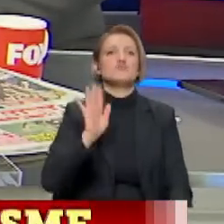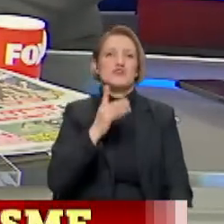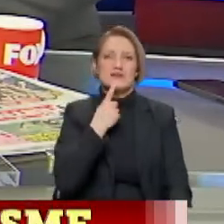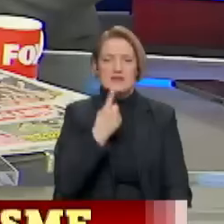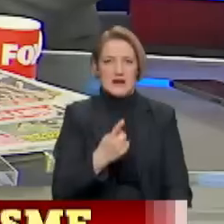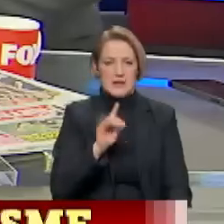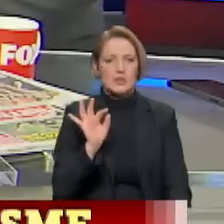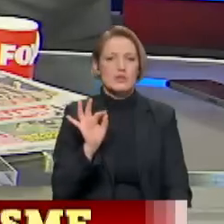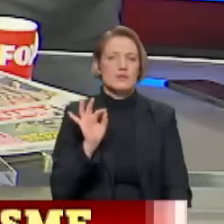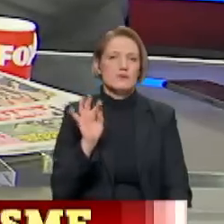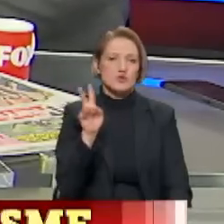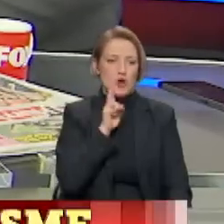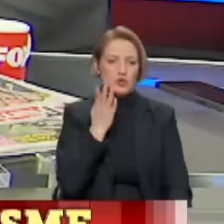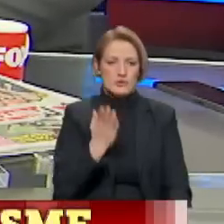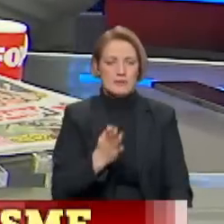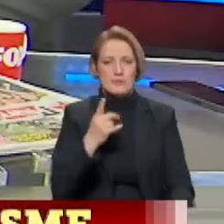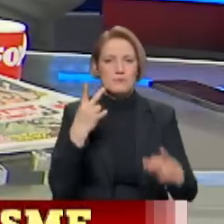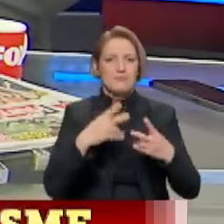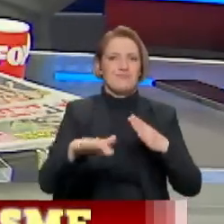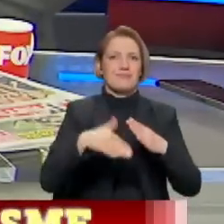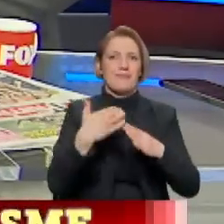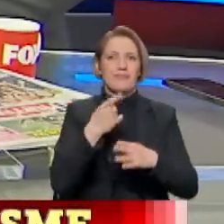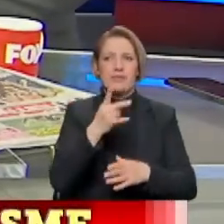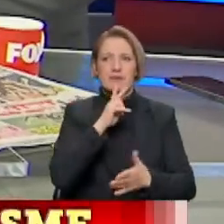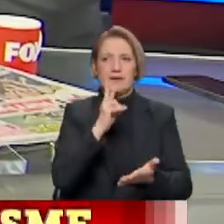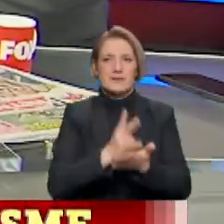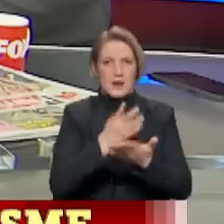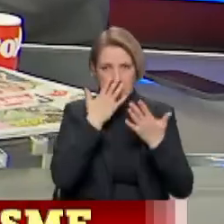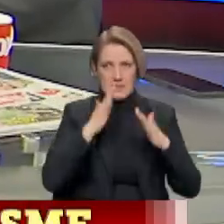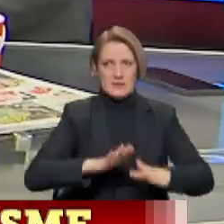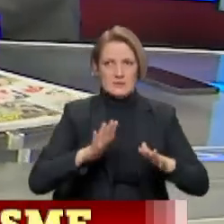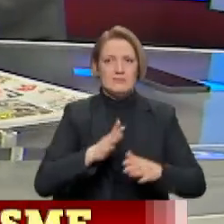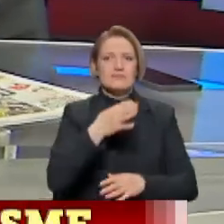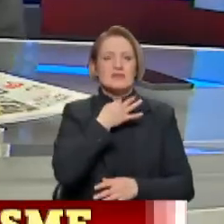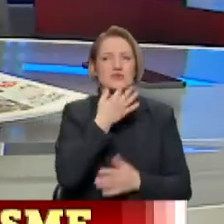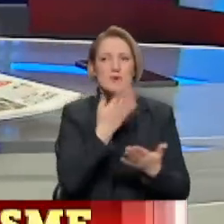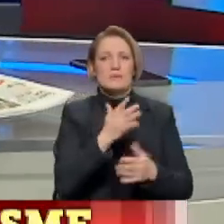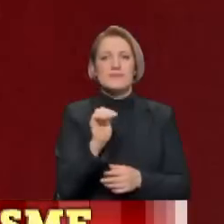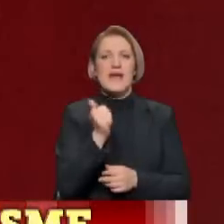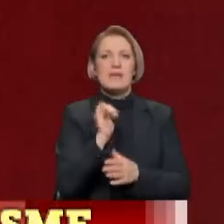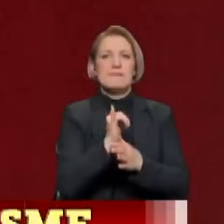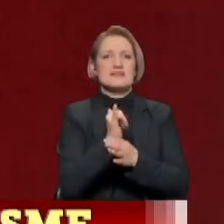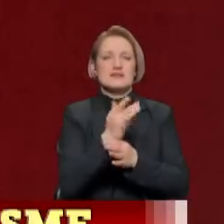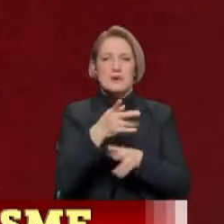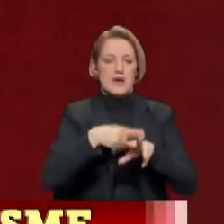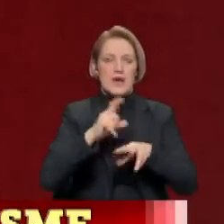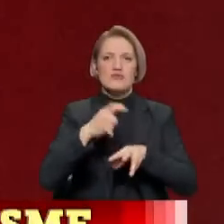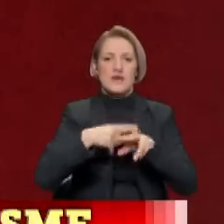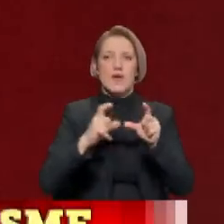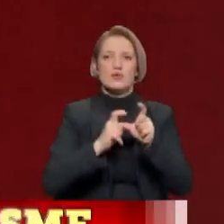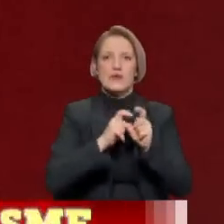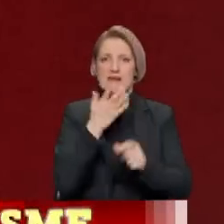vazgeçmeyeceğiz nokta. Yine mesajı bu şekilde. Bu kararı bekliyor muydunuz? Teşekkür ediyorum değerli meslektaşım Ece Güner'e